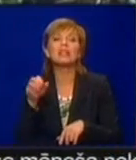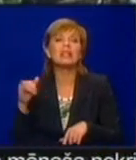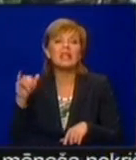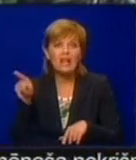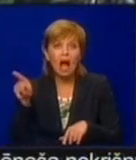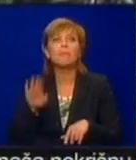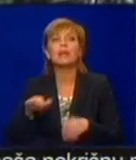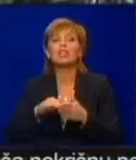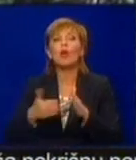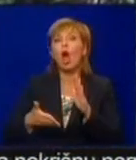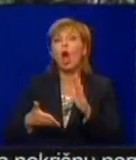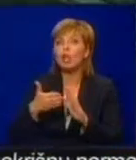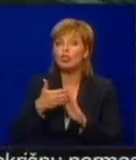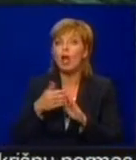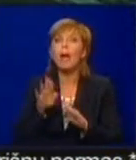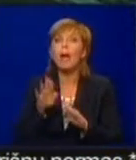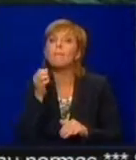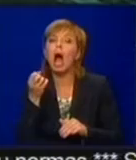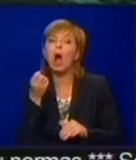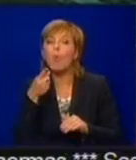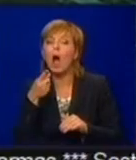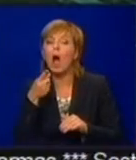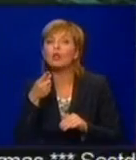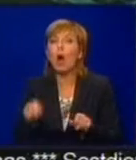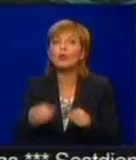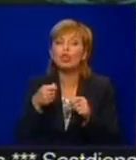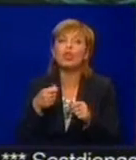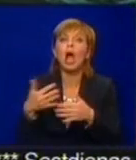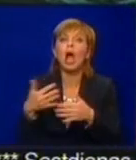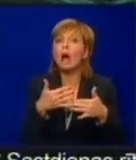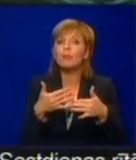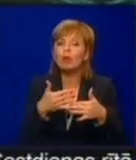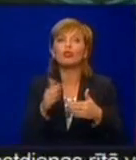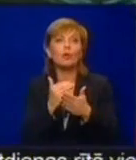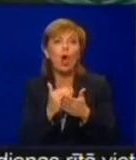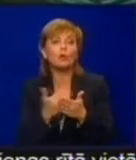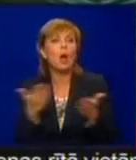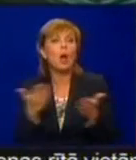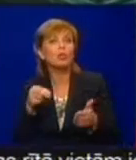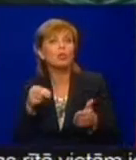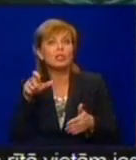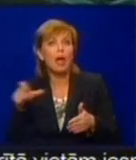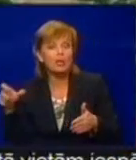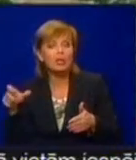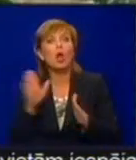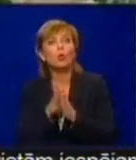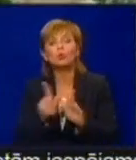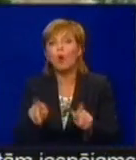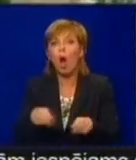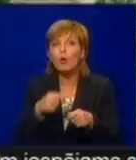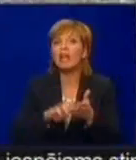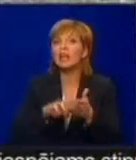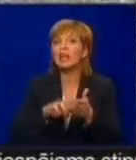situācijas uzlabošanās, magoņa audzēšanas apkarošanas pasākumi un programmas, kas mudina zemniekus audzēt legālas